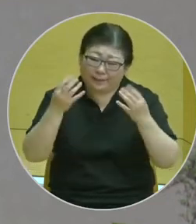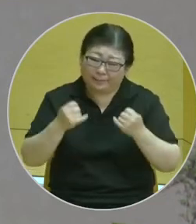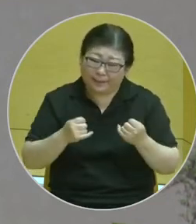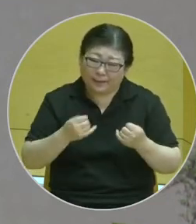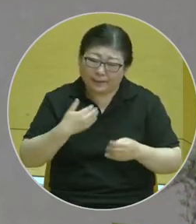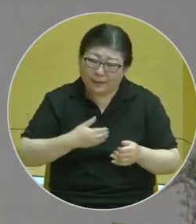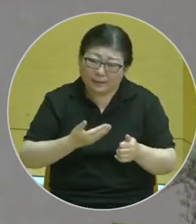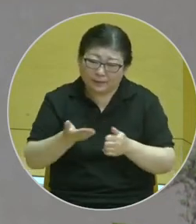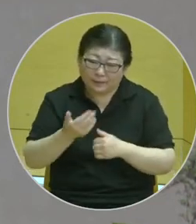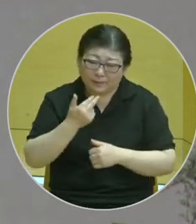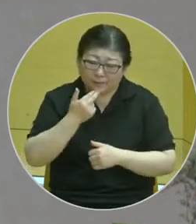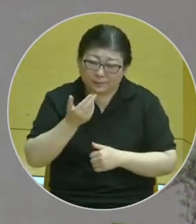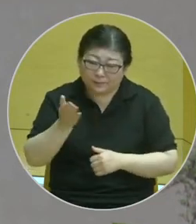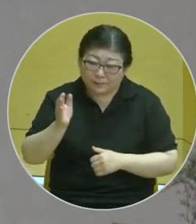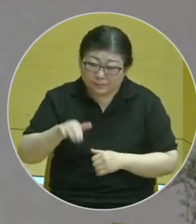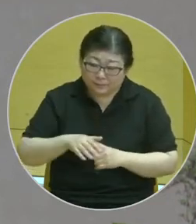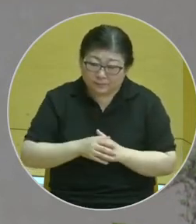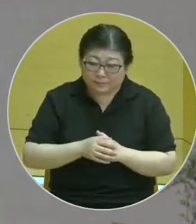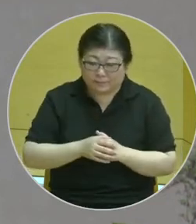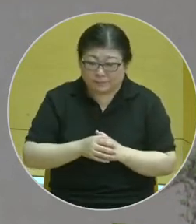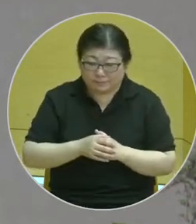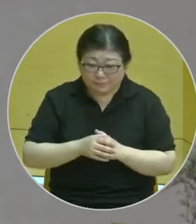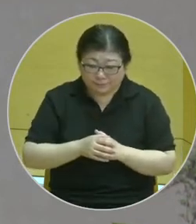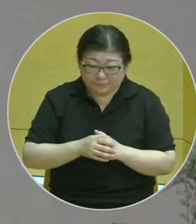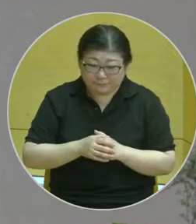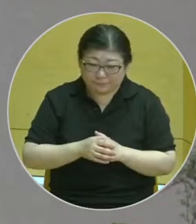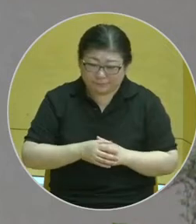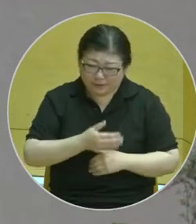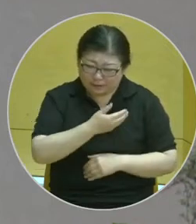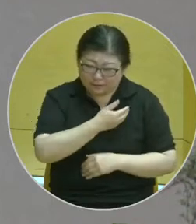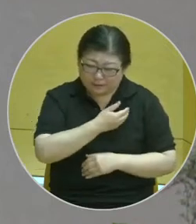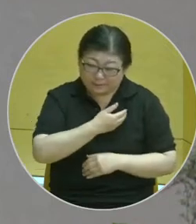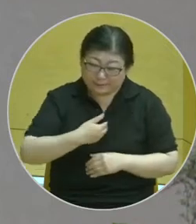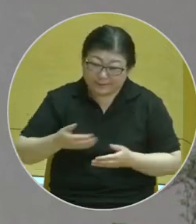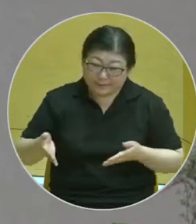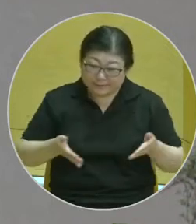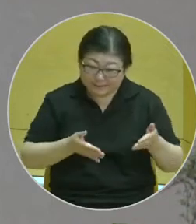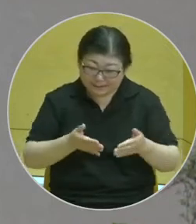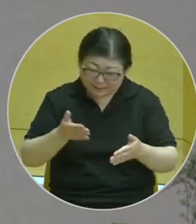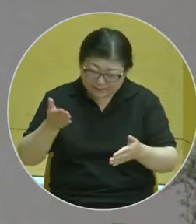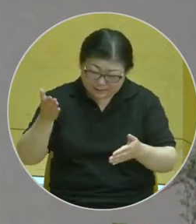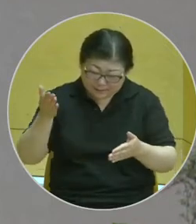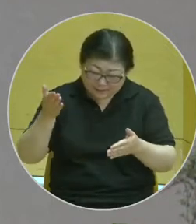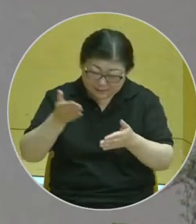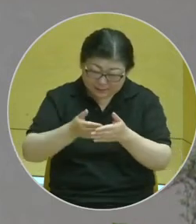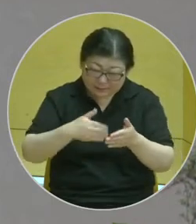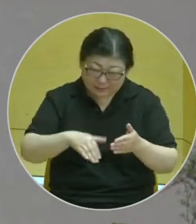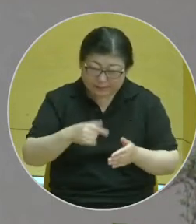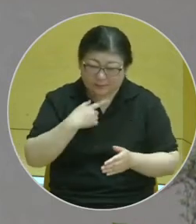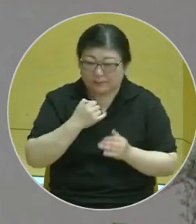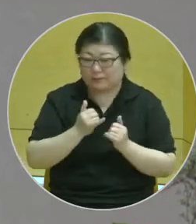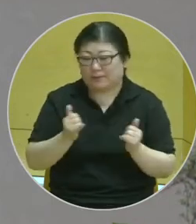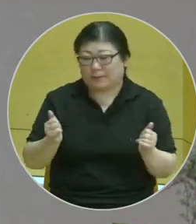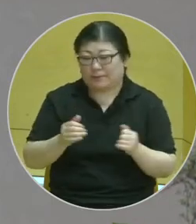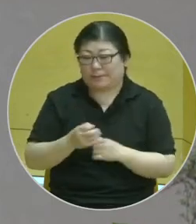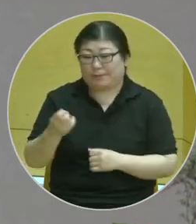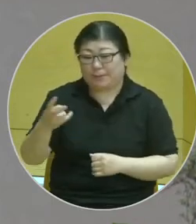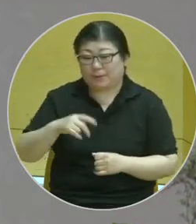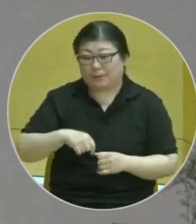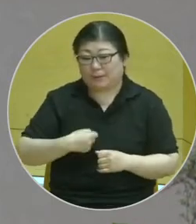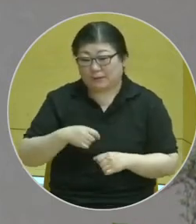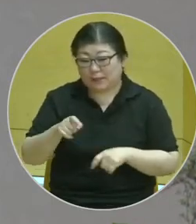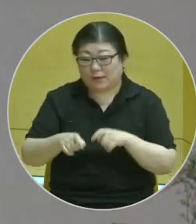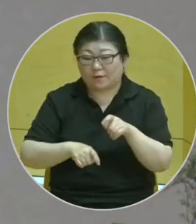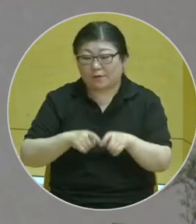알려지진 않았지만 그럼에도 불구하고 끝까지 제자의 길을 걸어갔던 사람 그리고 자신의 그런 그럼